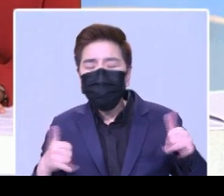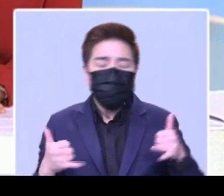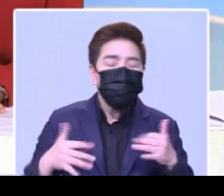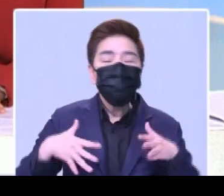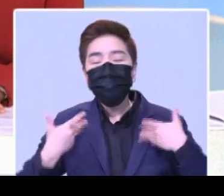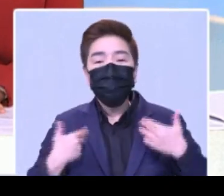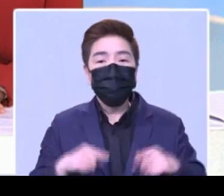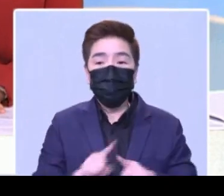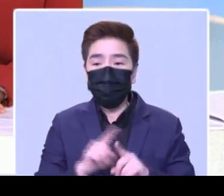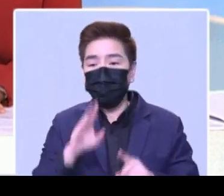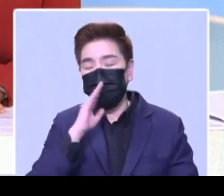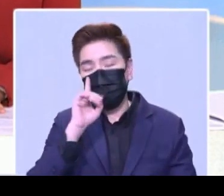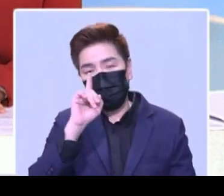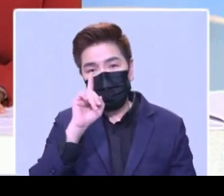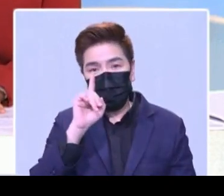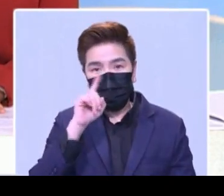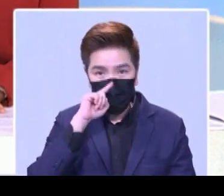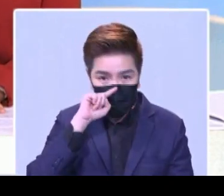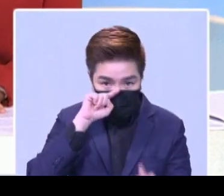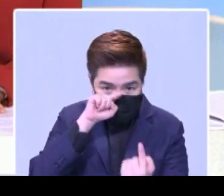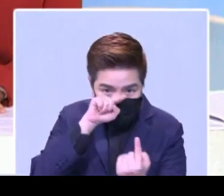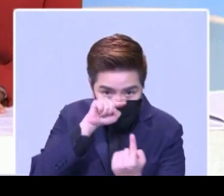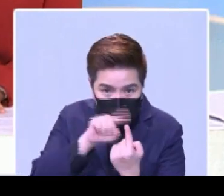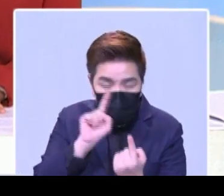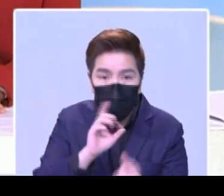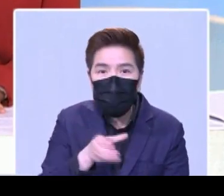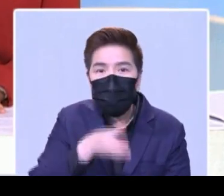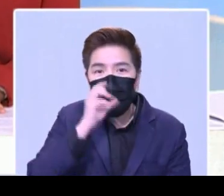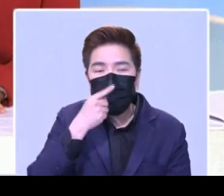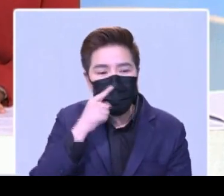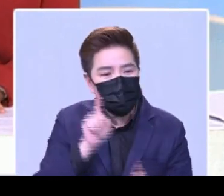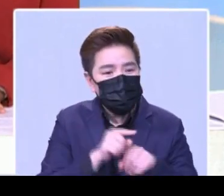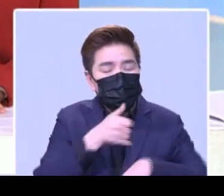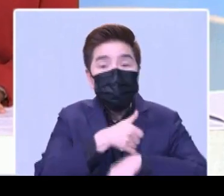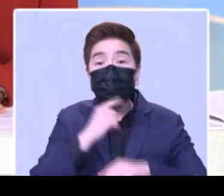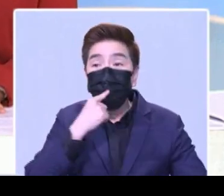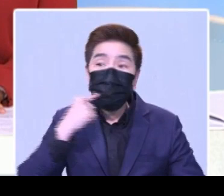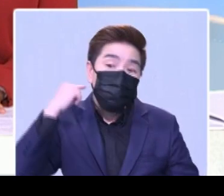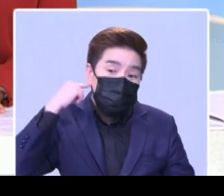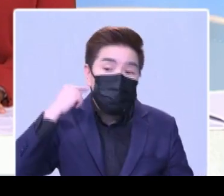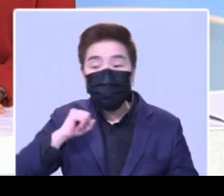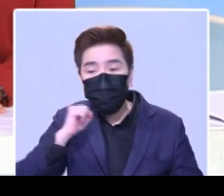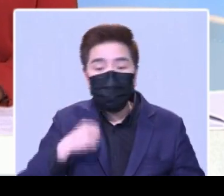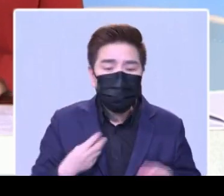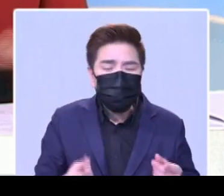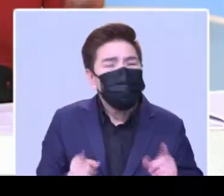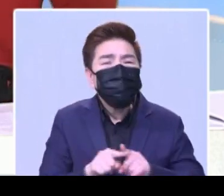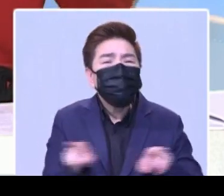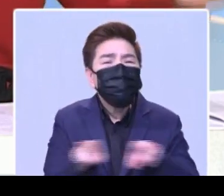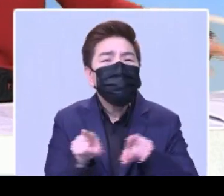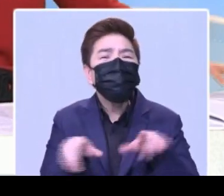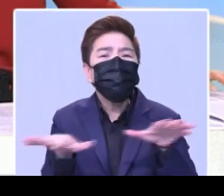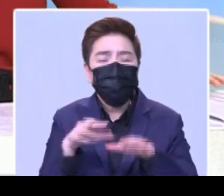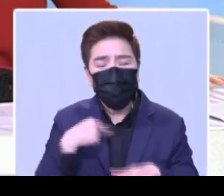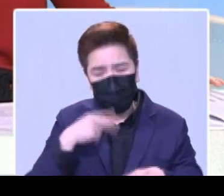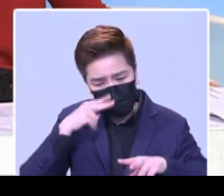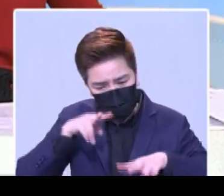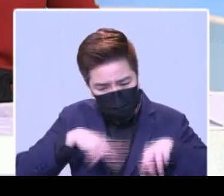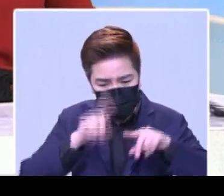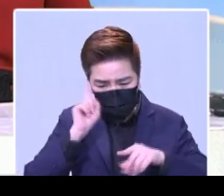จะมีอะไรอ่ะนอกเหนือจากจุดประเด็นขึ้นมาได้ เพราะงานคอนเสิร์ตหลายที่ก็เพลงสนุกก็มีก็เต้นกันปกติน ะเพราะฉะนั้นตรวจสอบต่